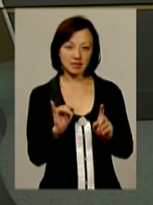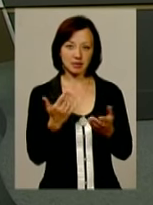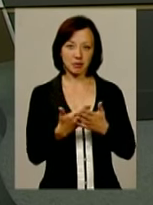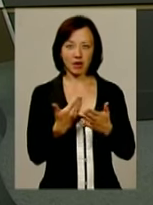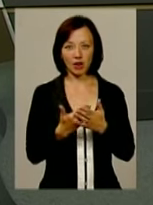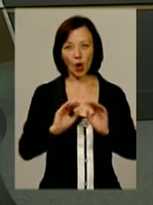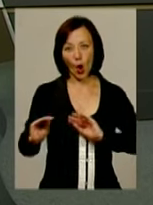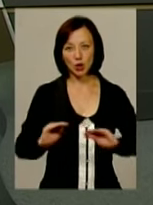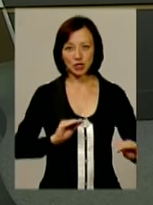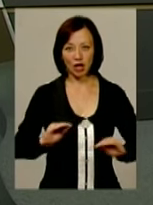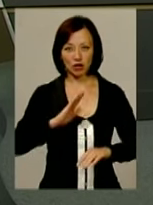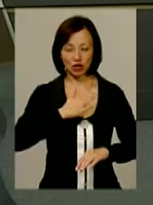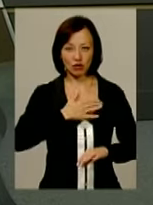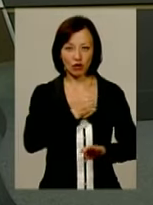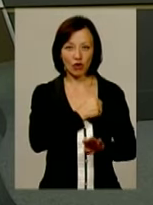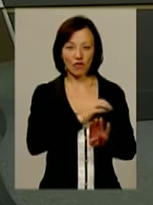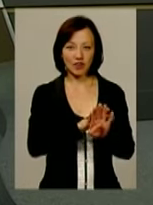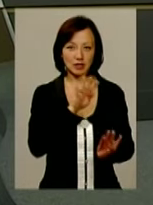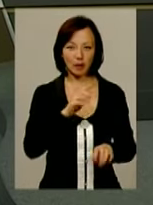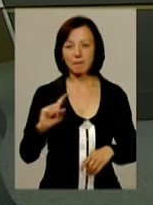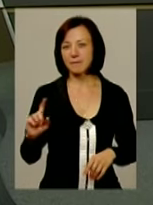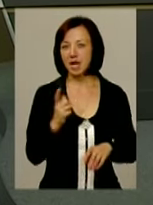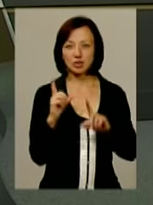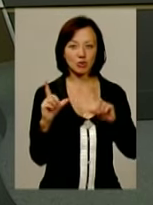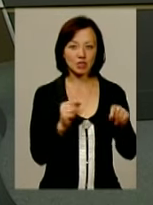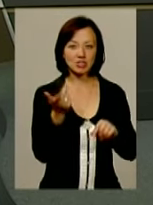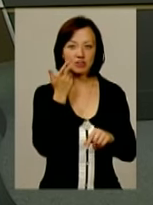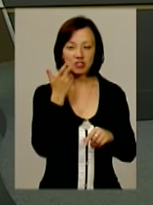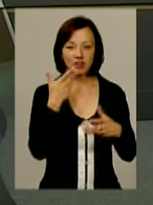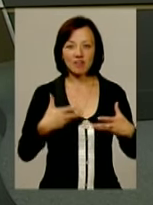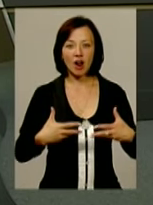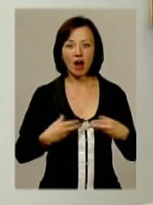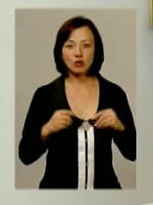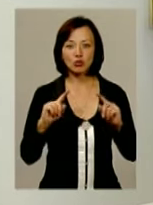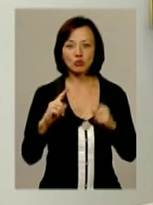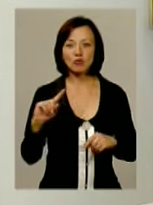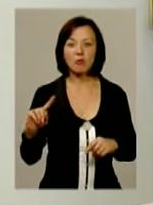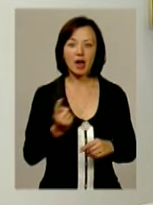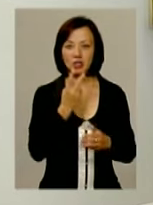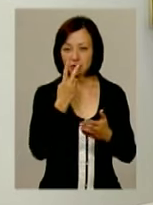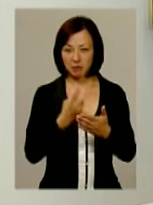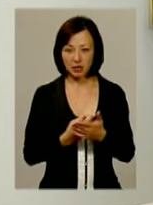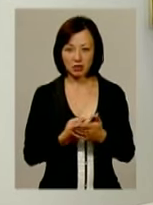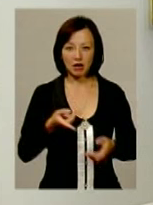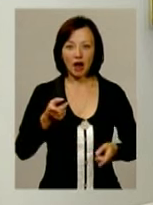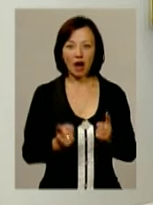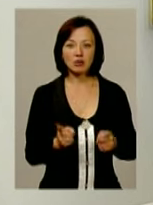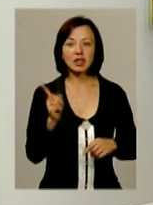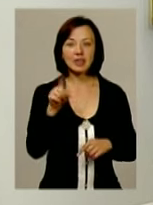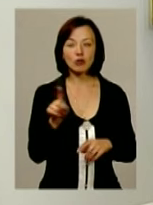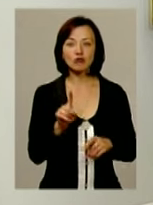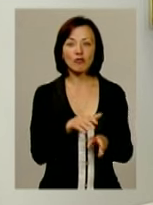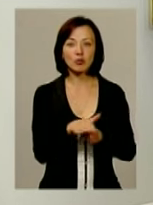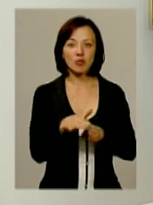оснащенням нашого війська? Перша поїздка, вона завжди вражаюча, того, що коли ти вперше бачиш реально те, що відбувається